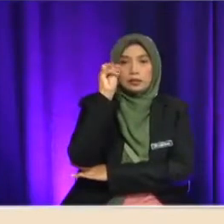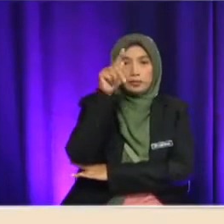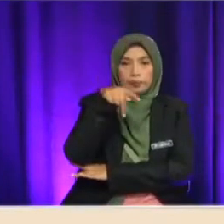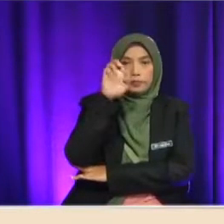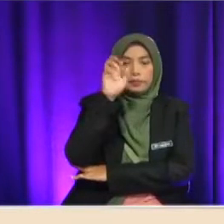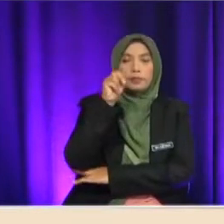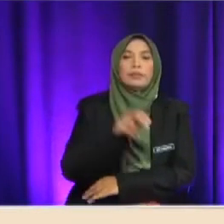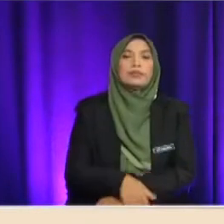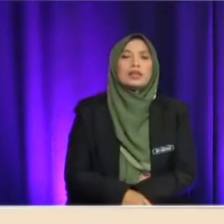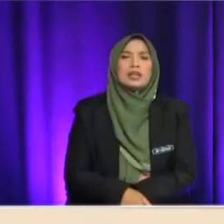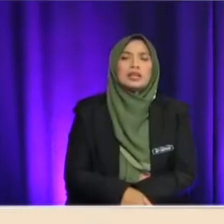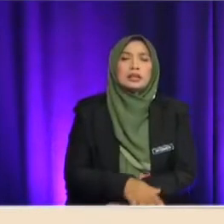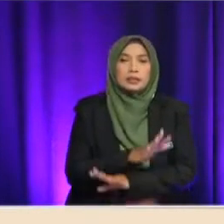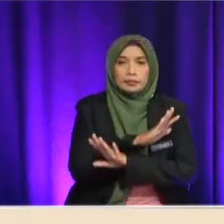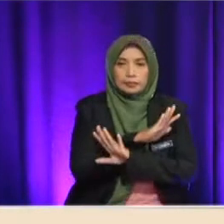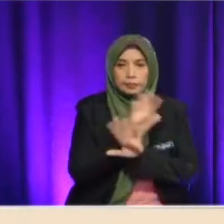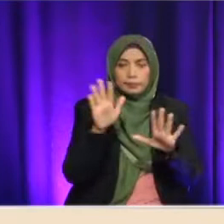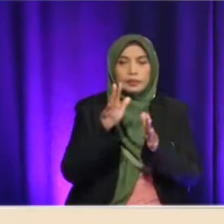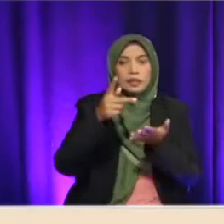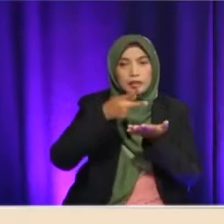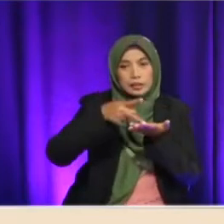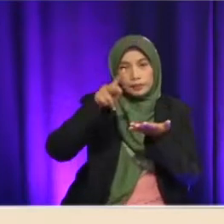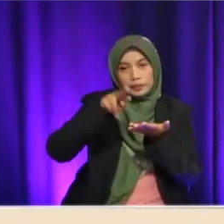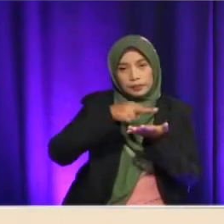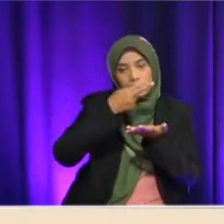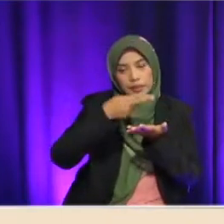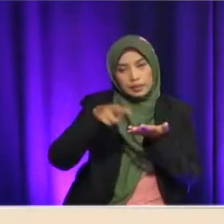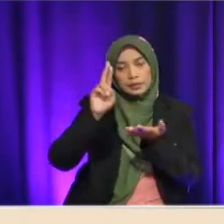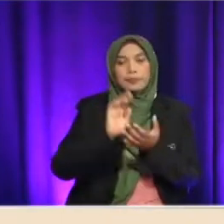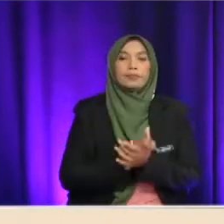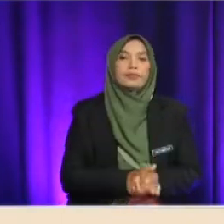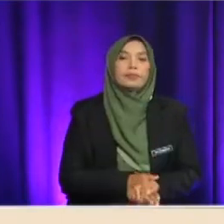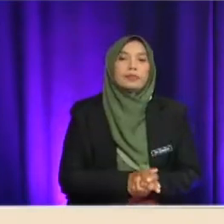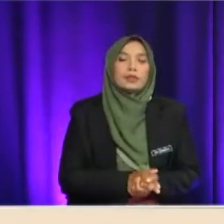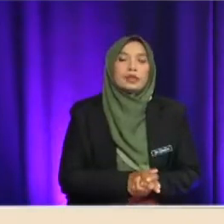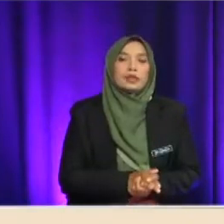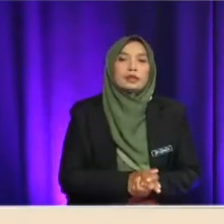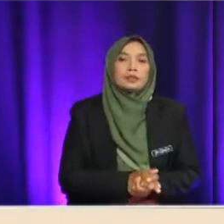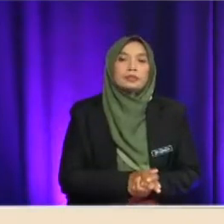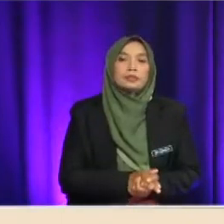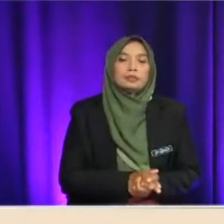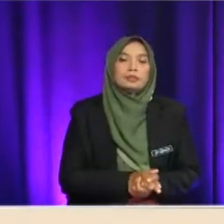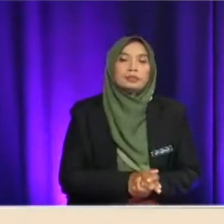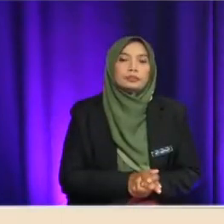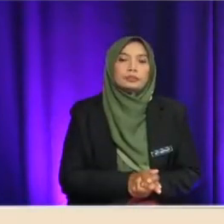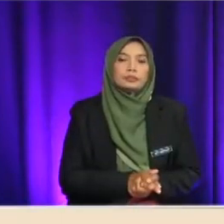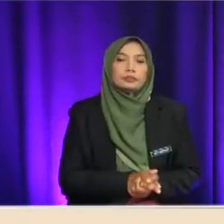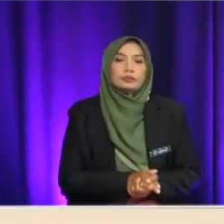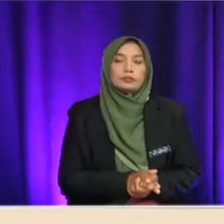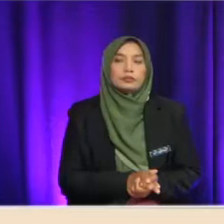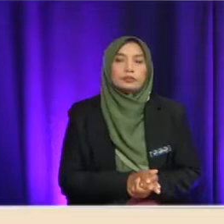bersifat hangat-hangat tahi ayam kalau kempen itu dijalankan. Dan kempen ini kita tuju kepada